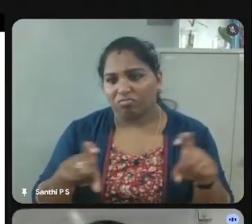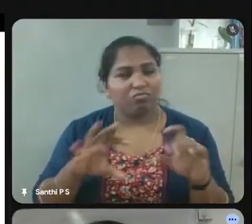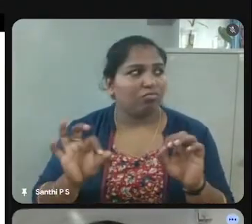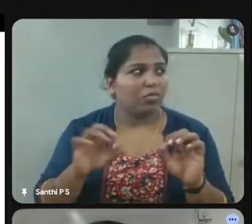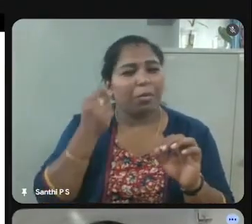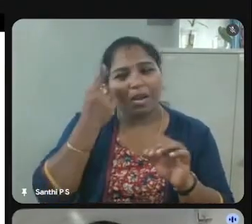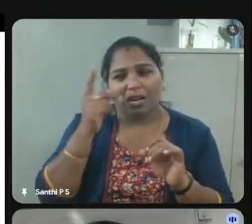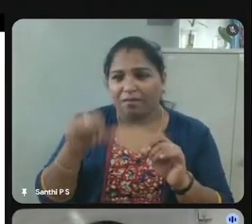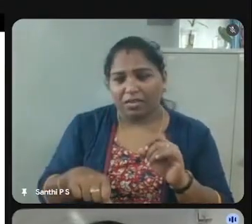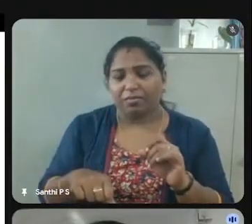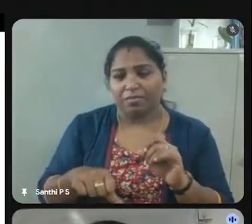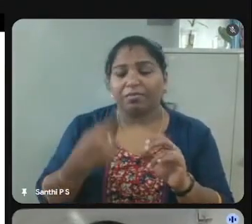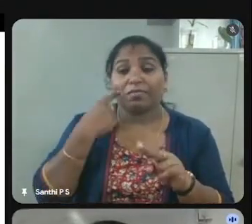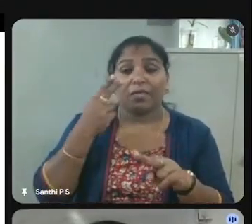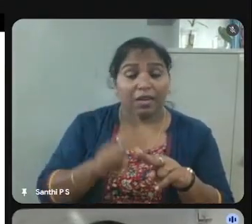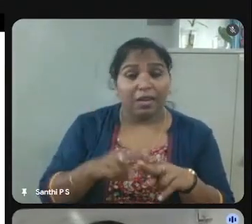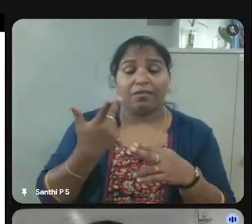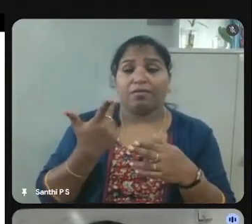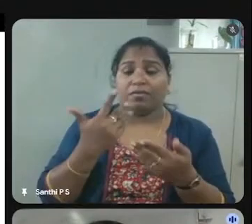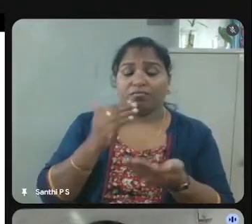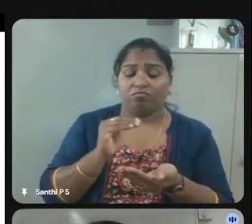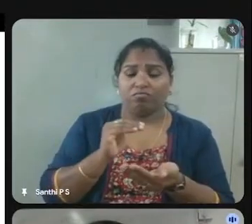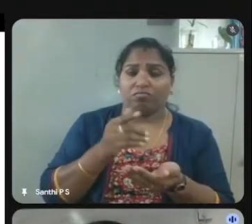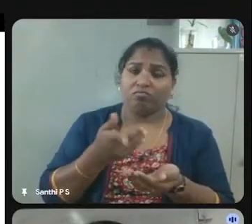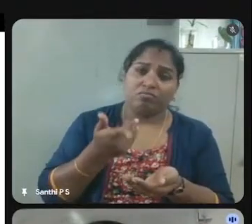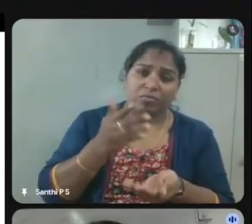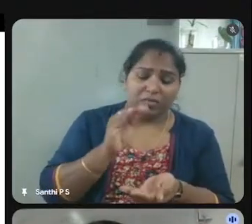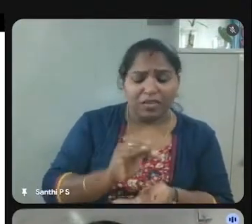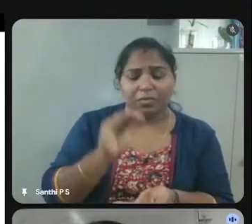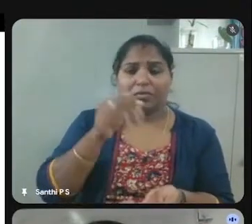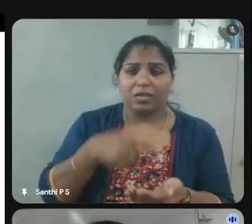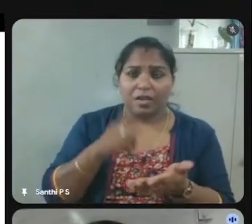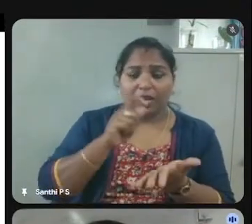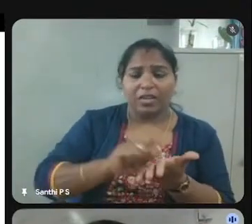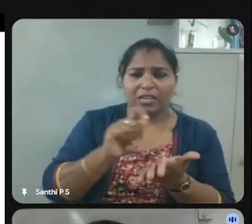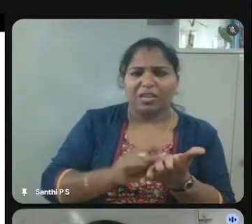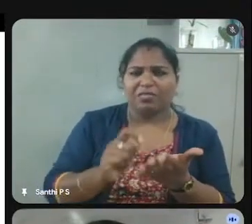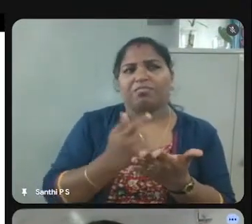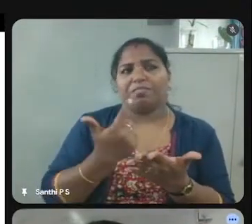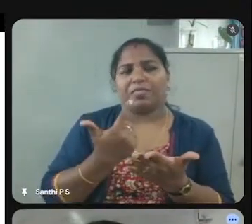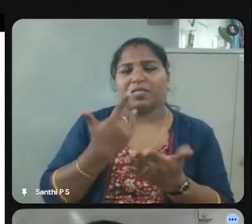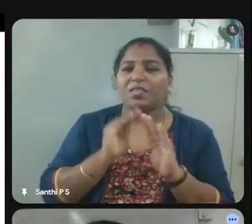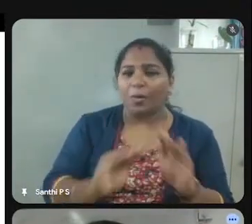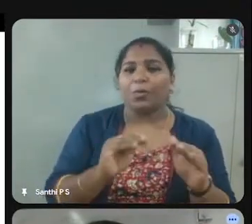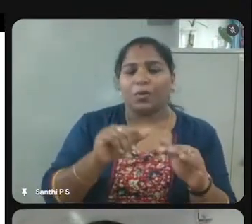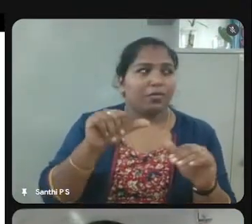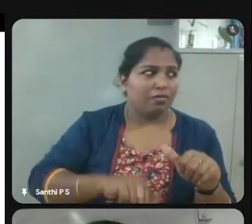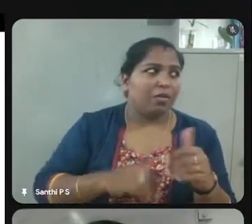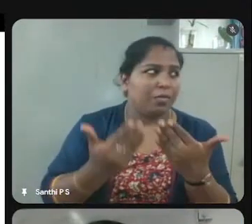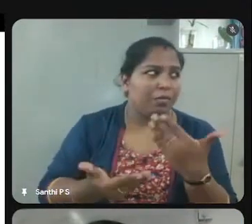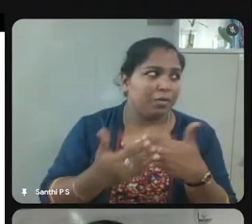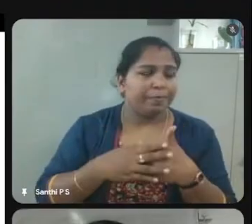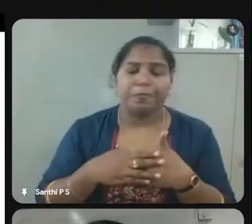മനസ്സിലായില്ല. ചിലപ്പോ ഈ പറഞ്ഞ പോലെ ചെറുപ്പത്തിലെ എഴുതാനുള്ള ആ ഒരു പ്രോപ്പറായിട്ടൊരു ബാക്കപ്പ് കിട്ടാത്തത് കൊണ്ടായിരിക്കാം.